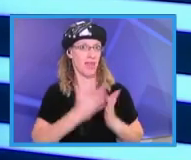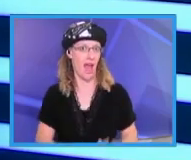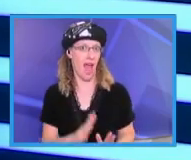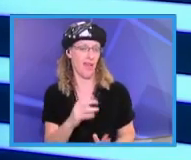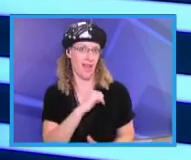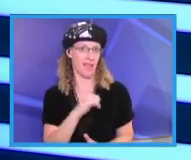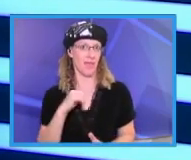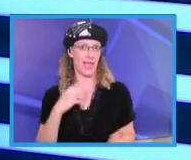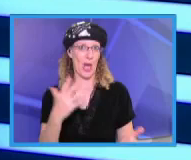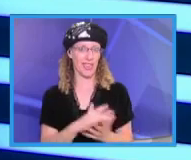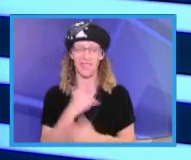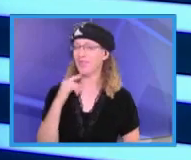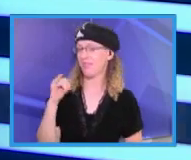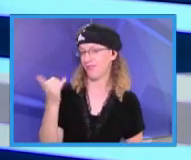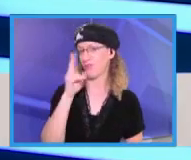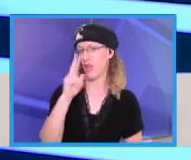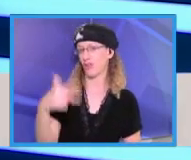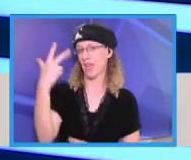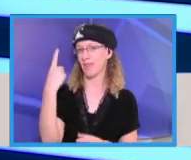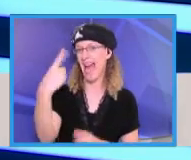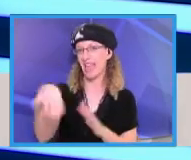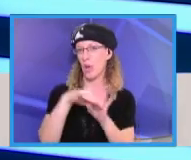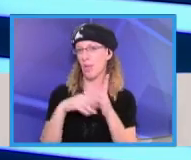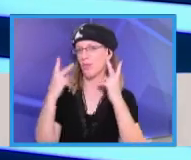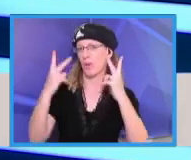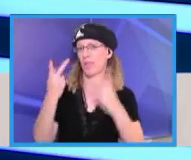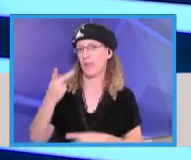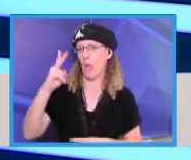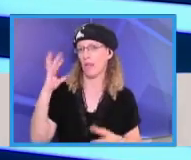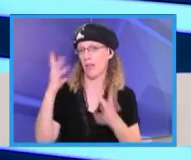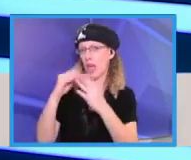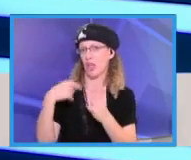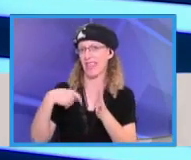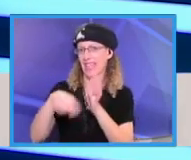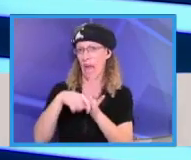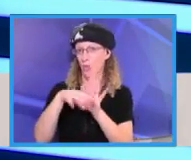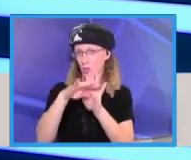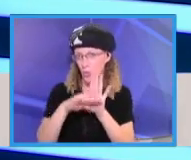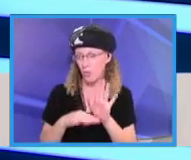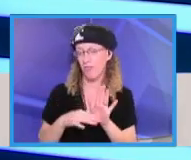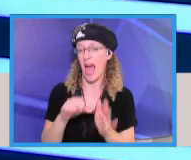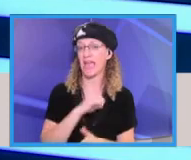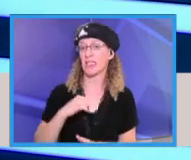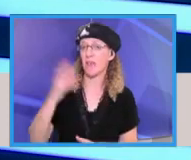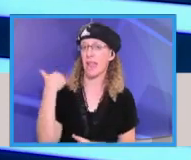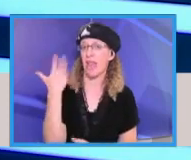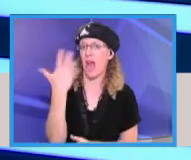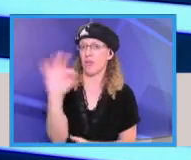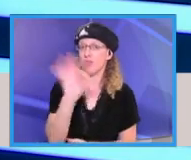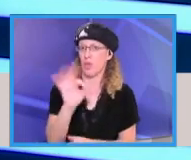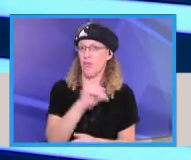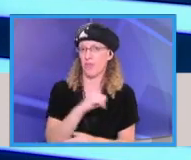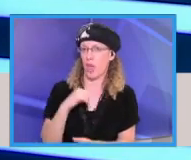עצמאיות. כן, נכון, במהלך ה3 שנים האלה זה אחד מהחוקים המשמעותיים ביותר שתיקנו, מצב בו עצמאית הייתה בעצם 50%